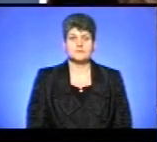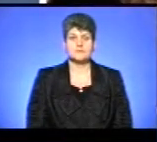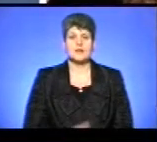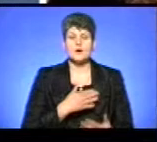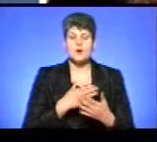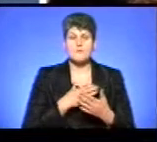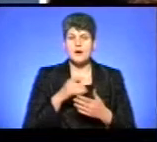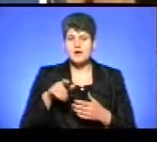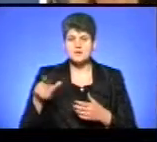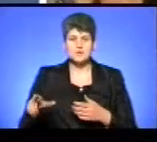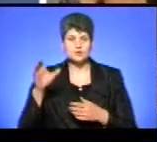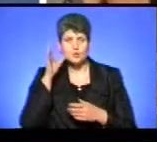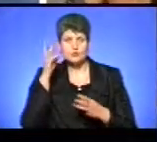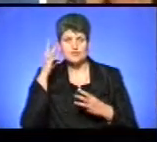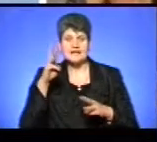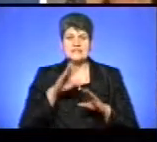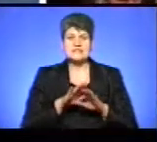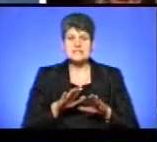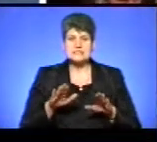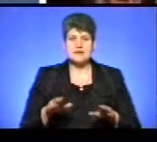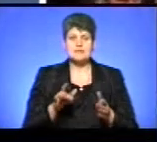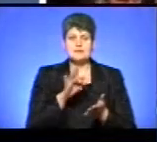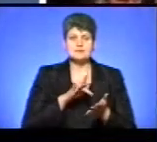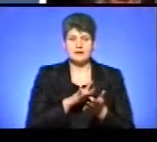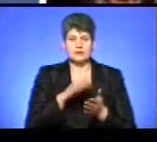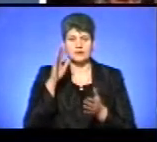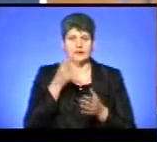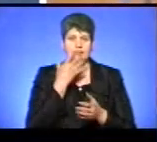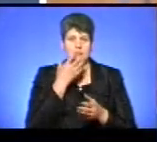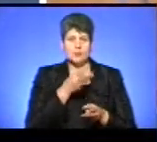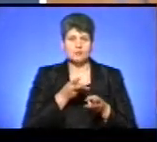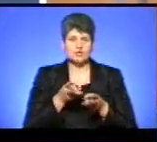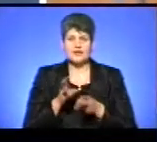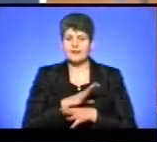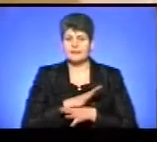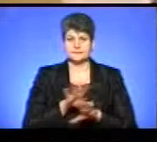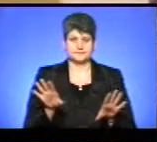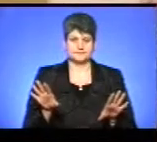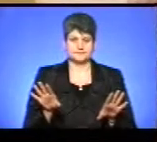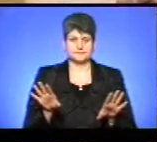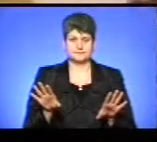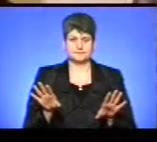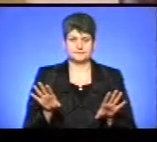Громадські слухання щодо модернізації системи централізованого теплопостачання Тернополя не